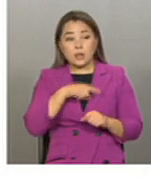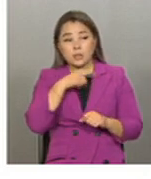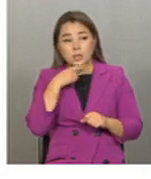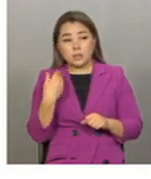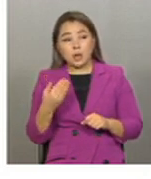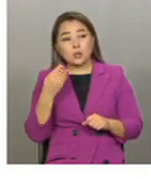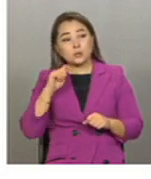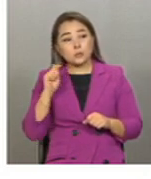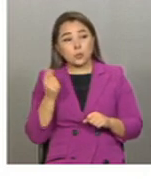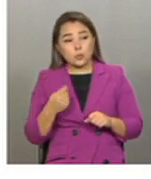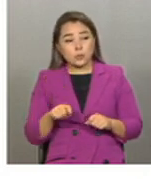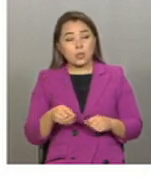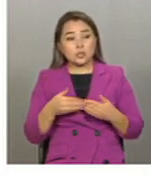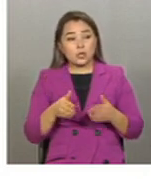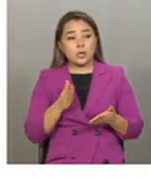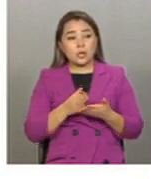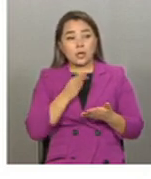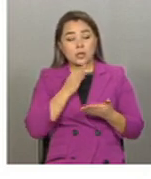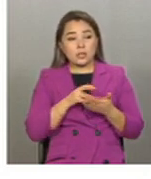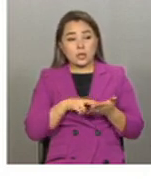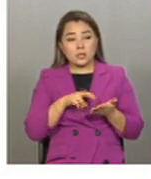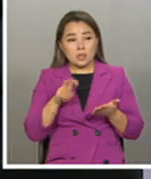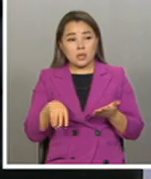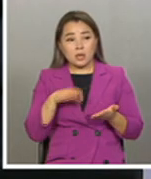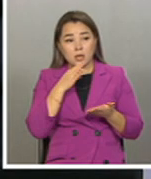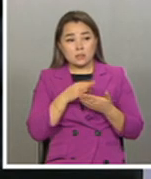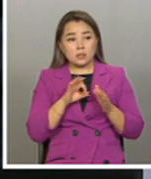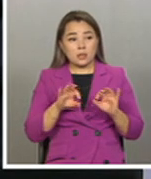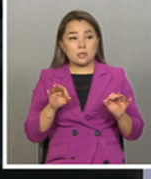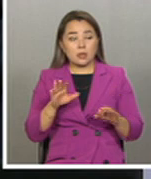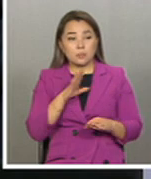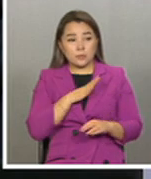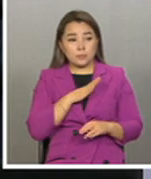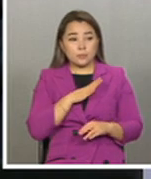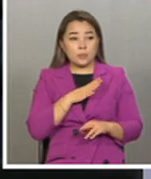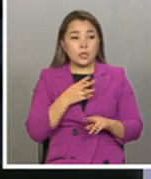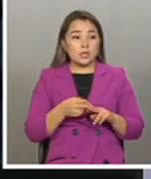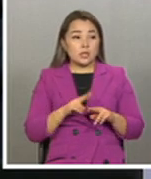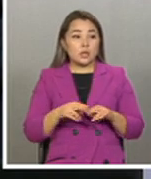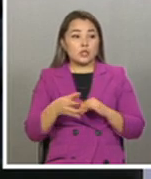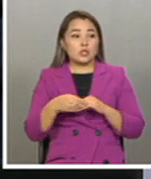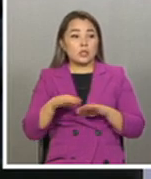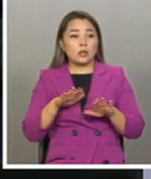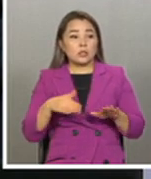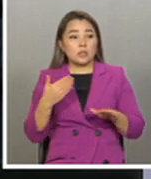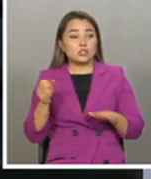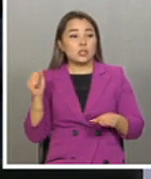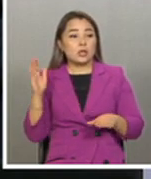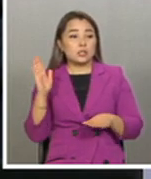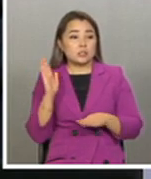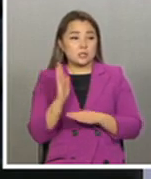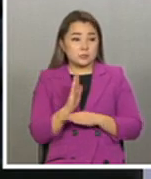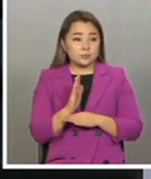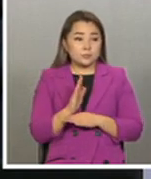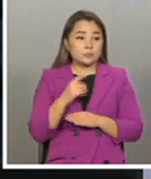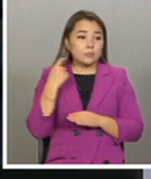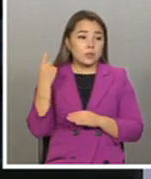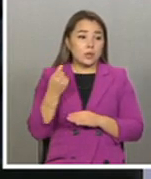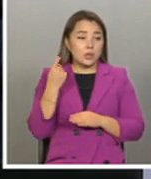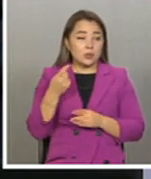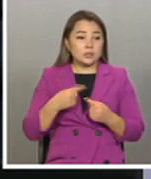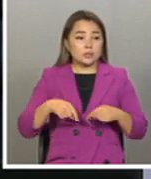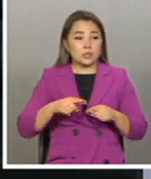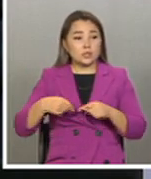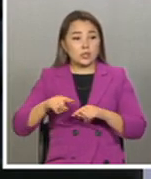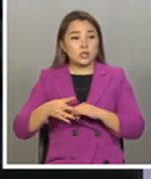соғыстан шыққандығы туралы айтылады. Ал жер туралы жарғысы бұл шаруалардың